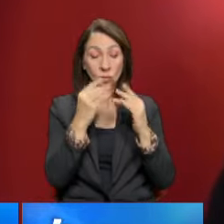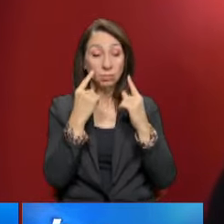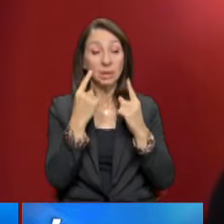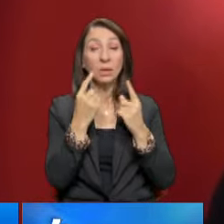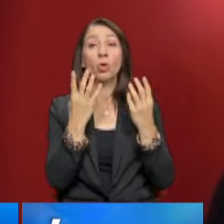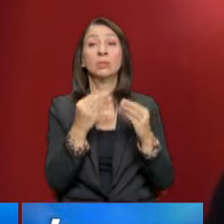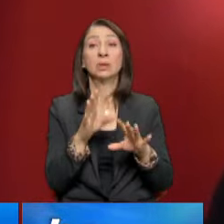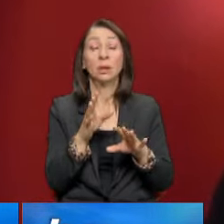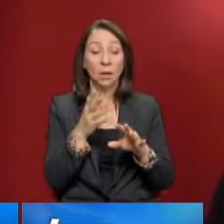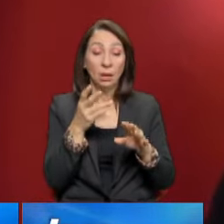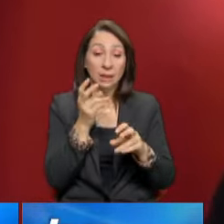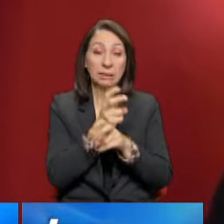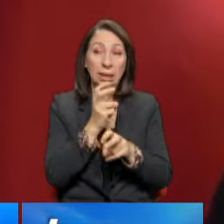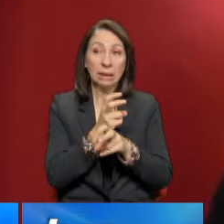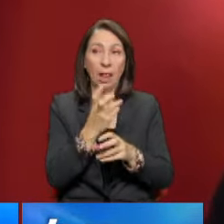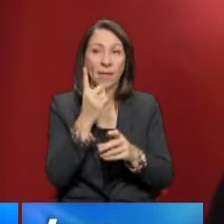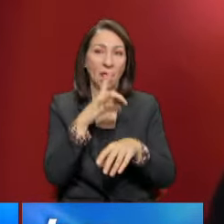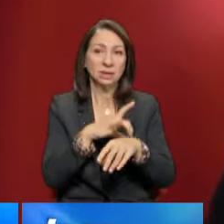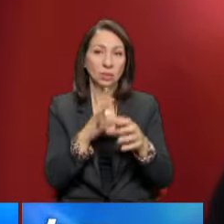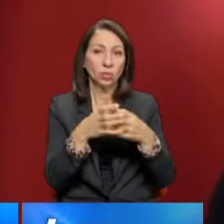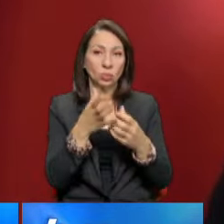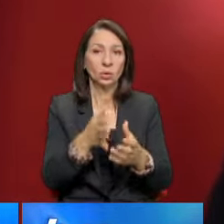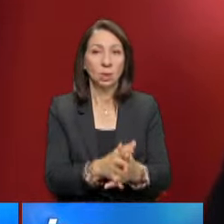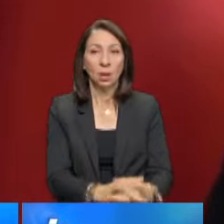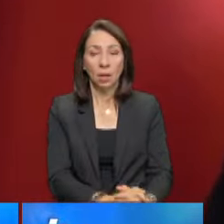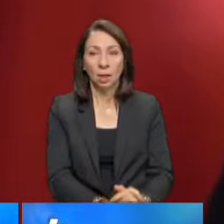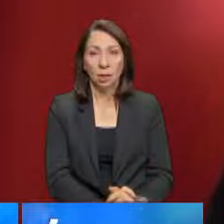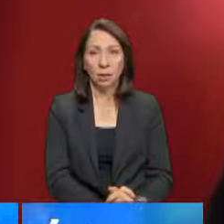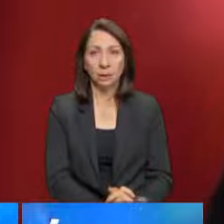edilmezlerse hayati tehlike olan bir hastalık grubu.